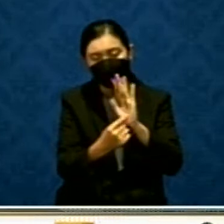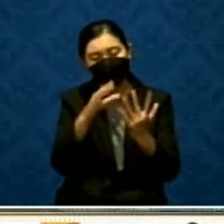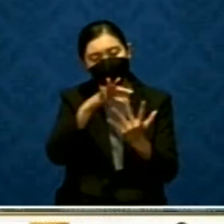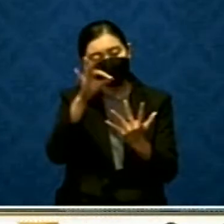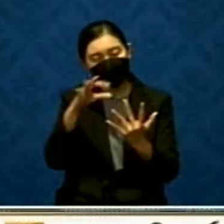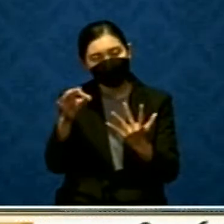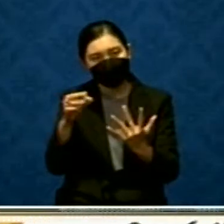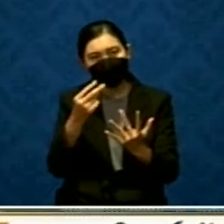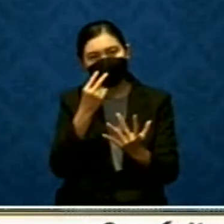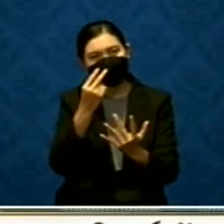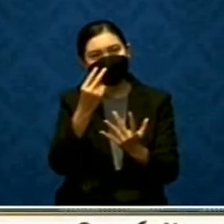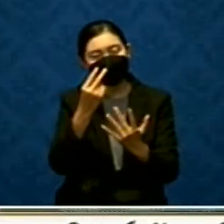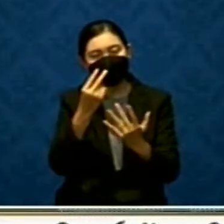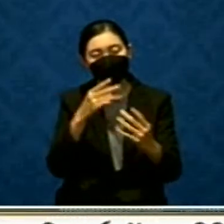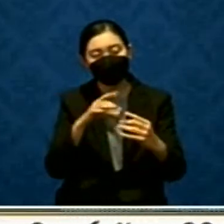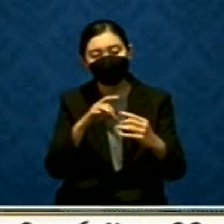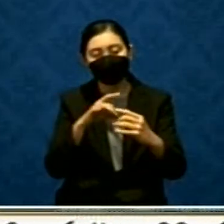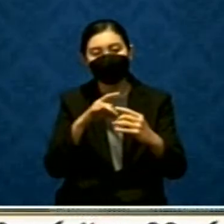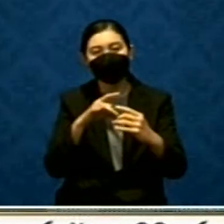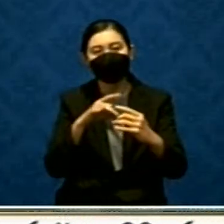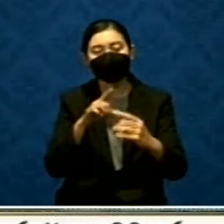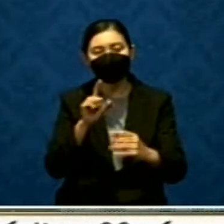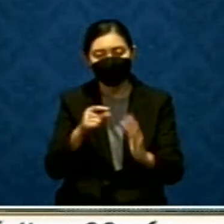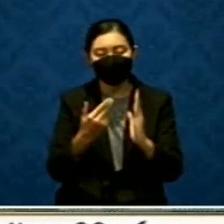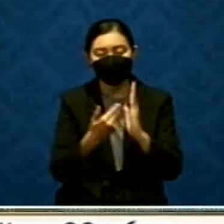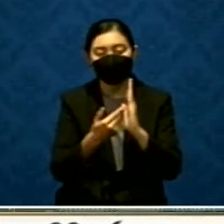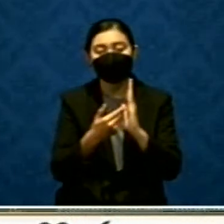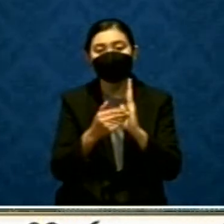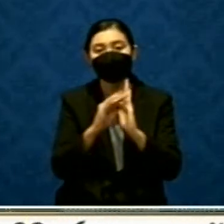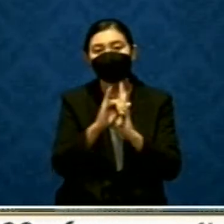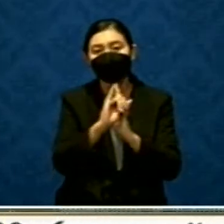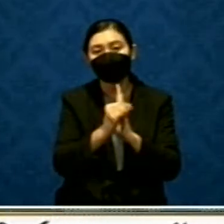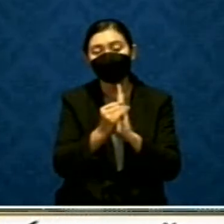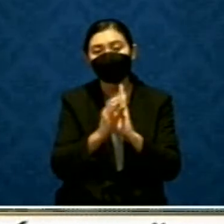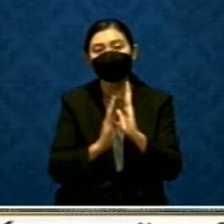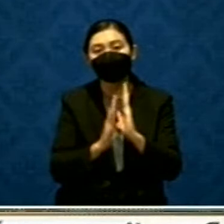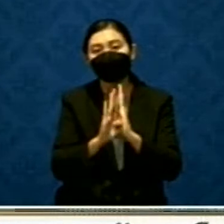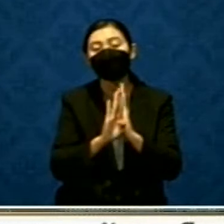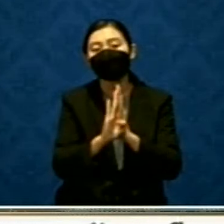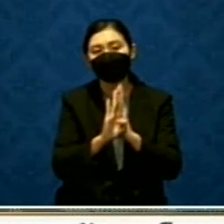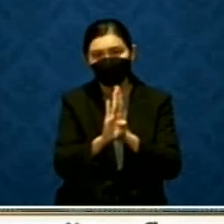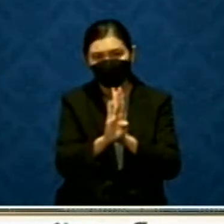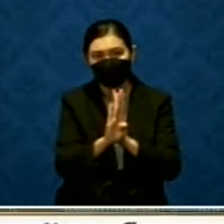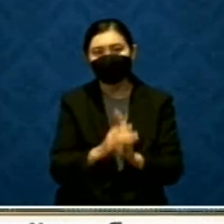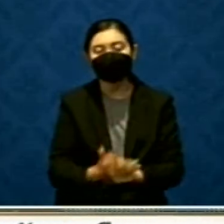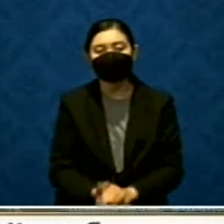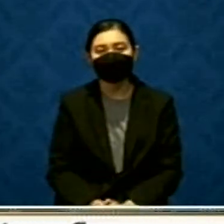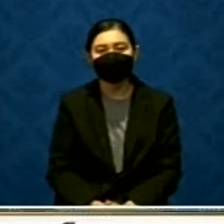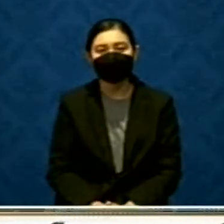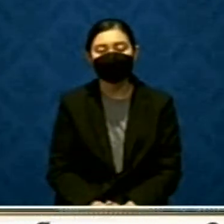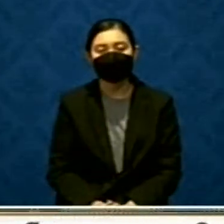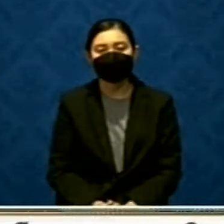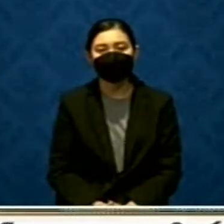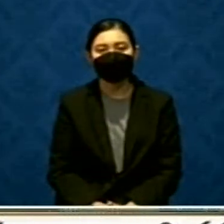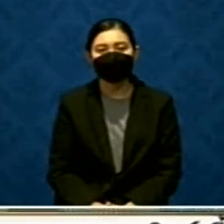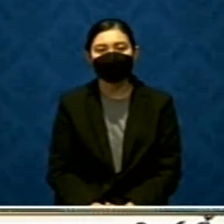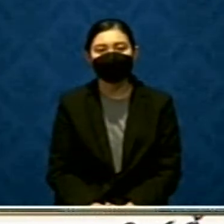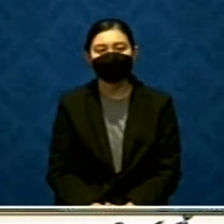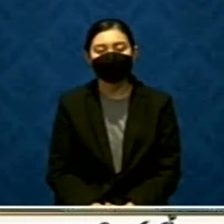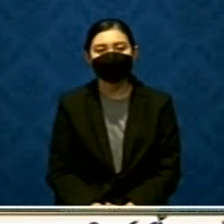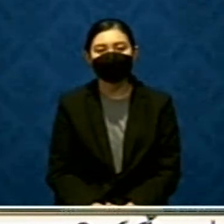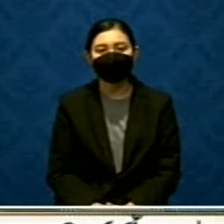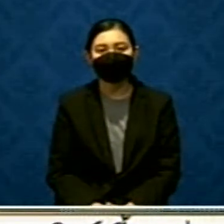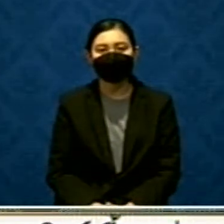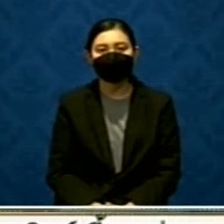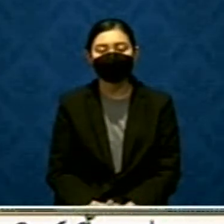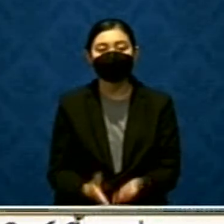ต่อจังหวัดบุรีรัมย์นะครับอันนี้ผมต้องเรียนนะครับว่าสิ่งที่เรียนทั้งหมดเนี่ยนะครับต้องเรียนว่า